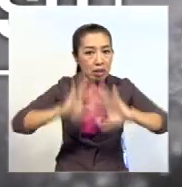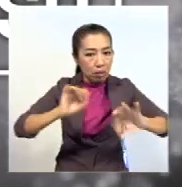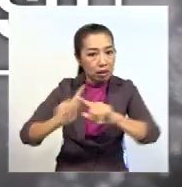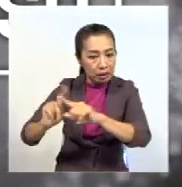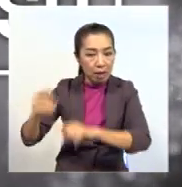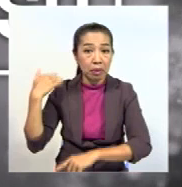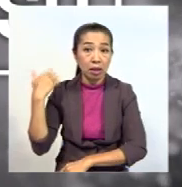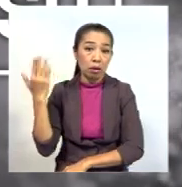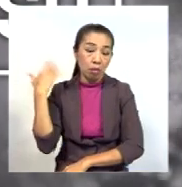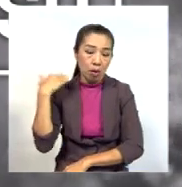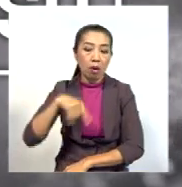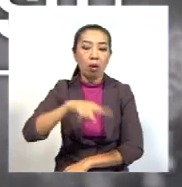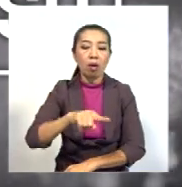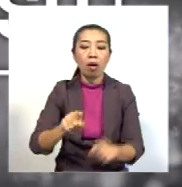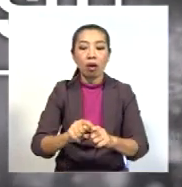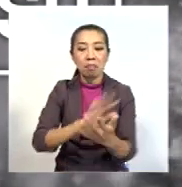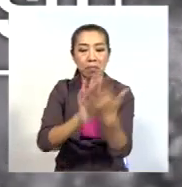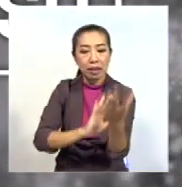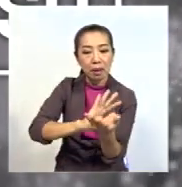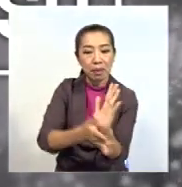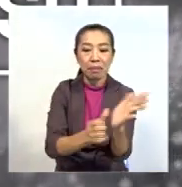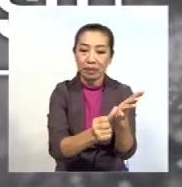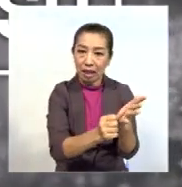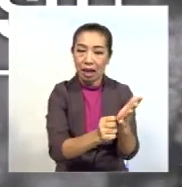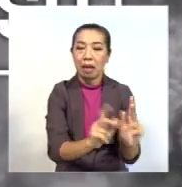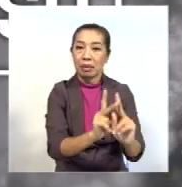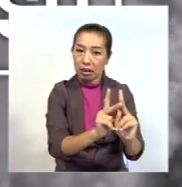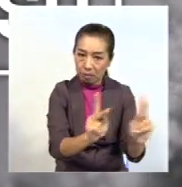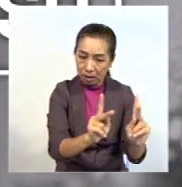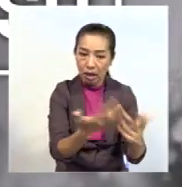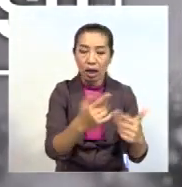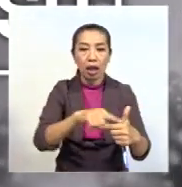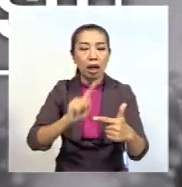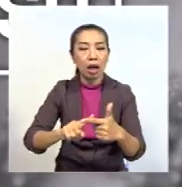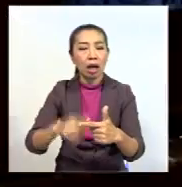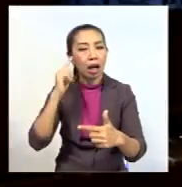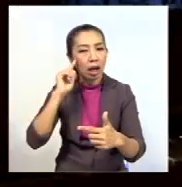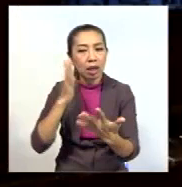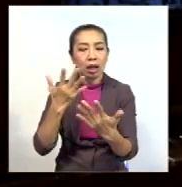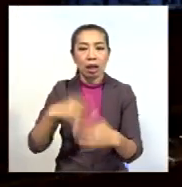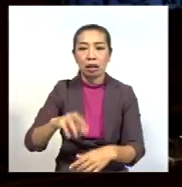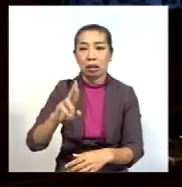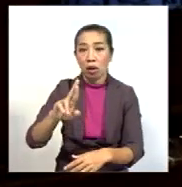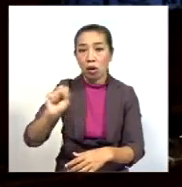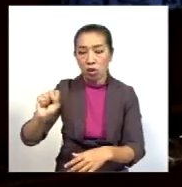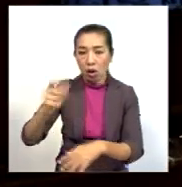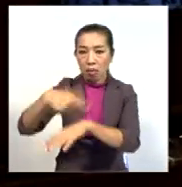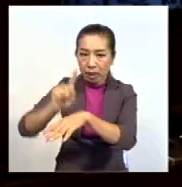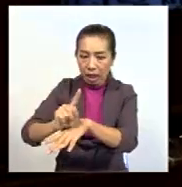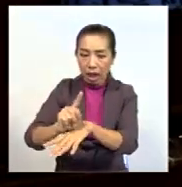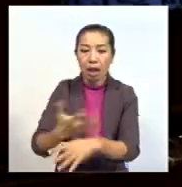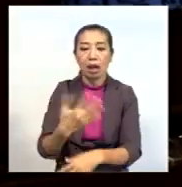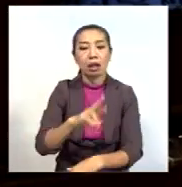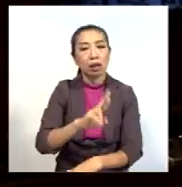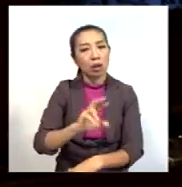ทั้งอดีตสมาชิกสภาขับเคลื่อนการปฏิรูปประเทศอดีตสมาชิกสภาปฏิรูปแห่งชาติอดีตประธานรัฐสภาและอดีตประธานสภา